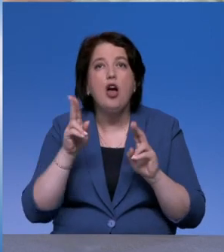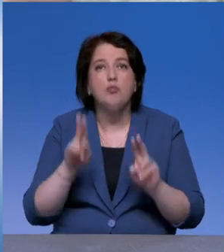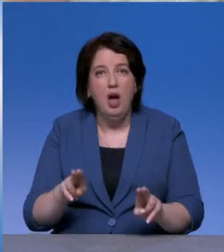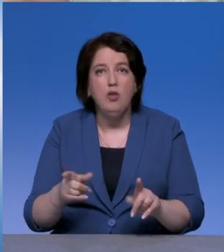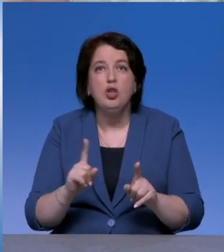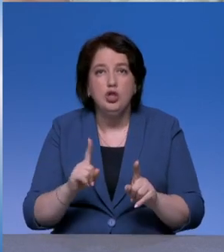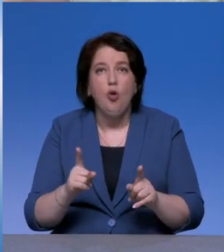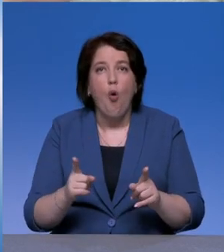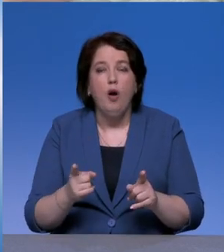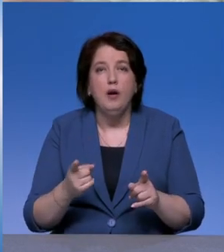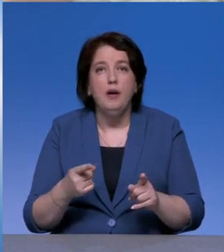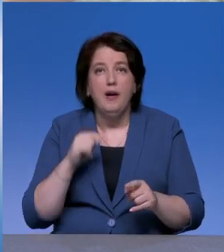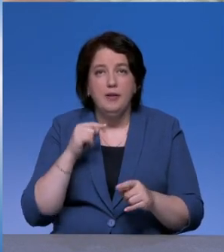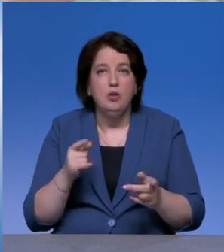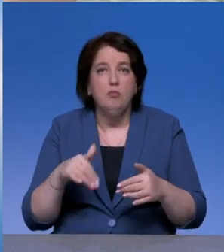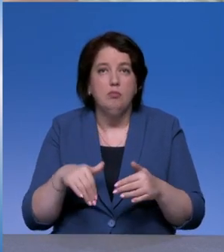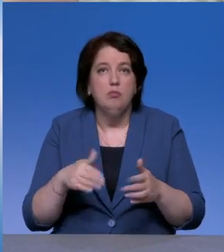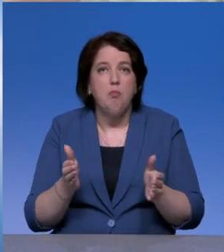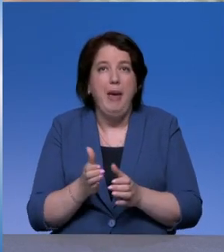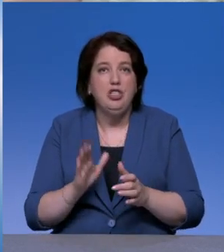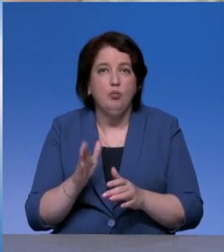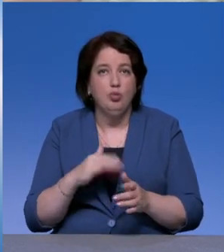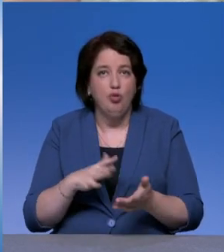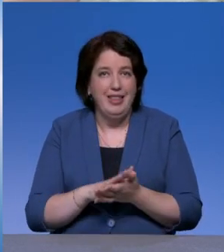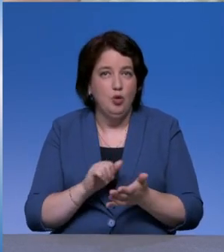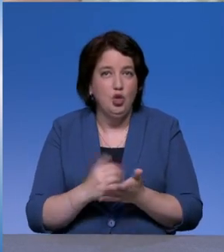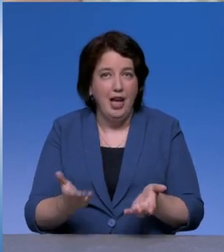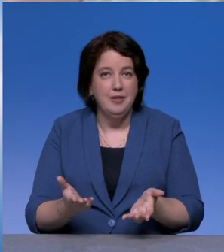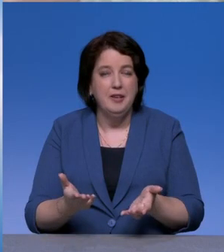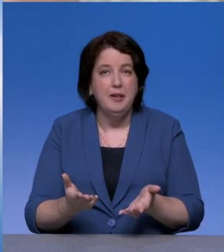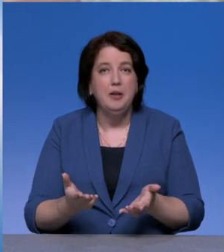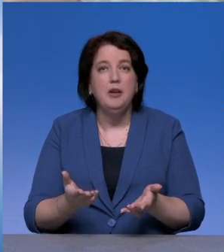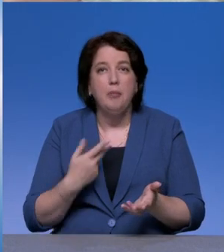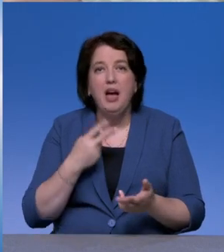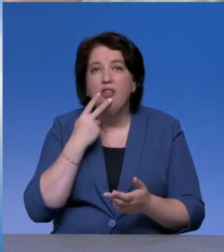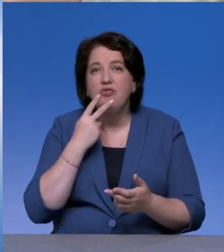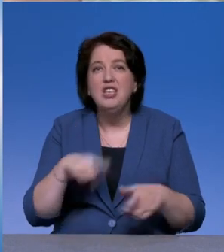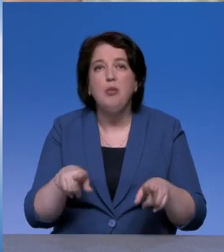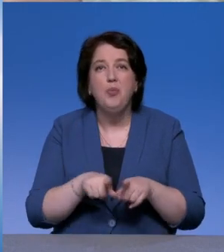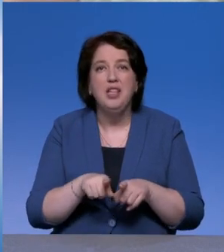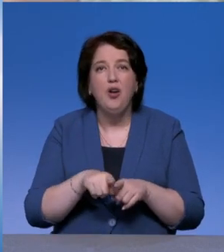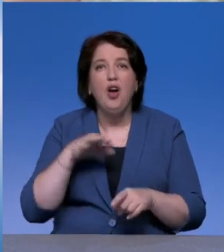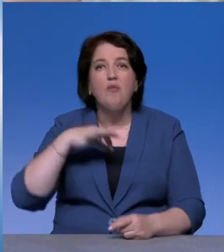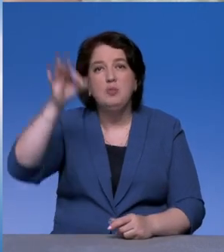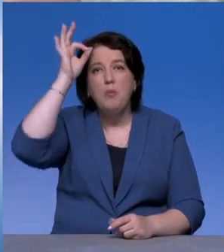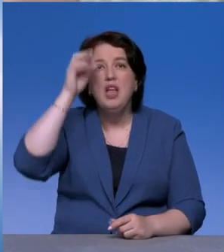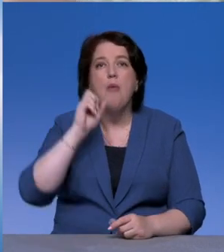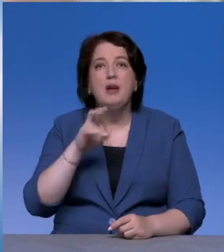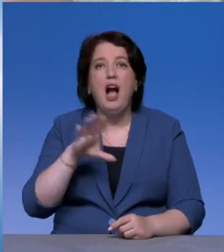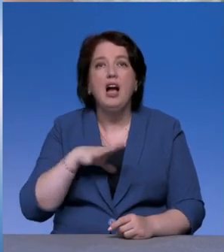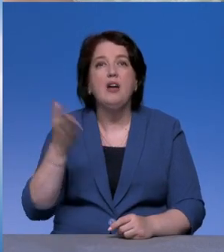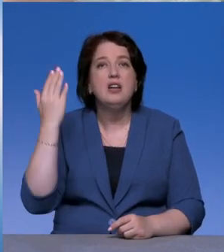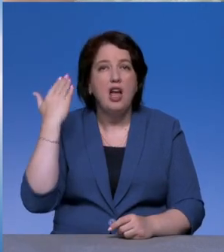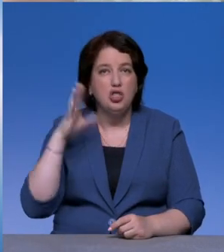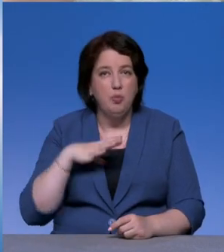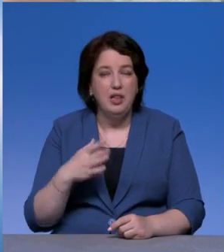такой поворот. Ну, сегодня видим, видимо, в звонках такой тренд. Вспоминаем, как это было. Но, тем не менее,